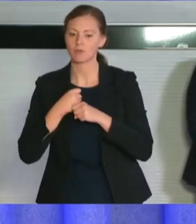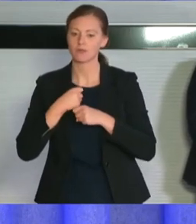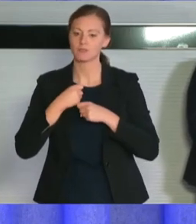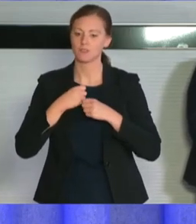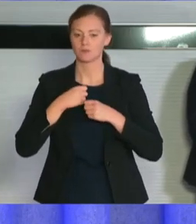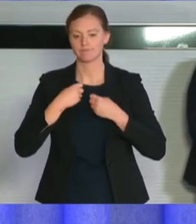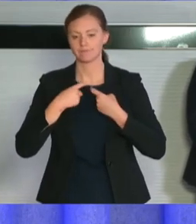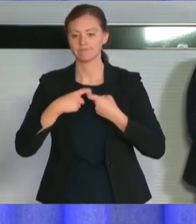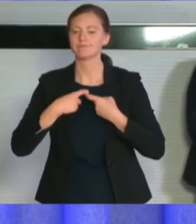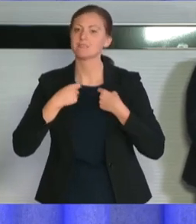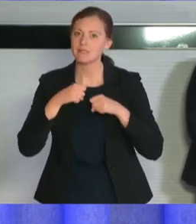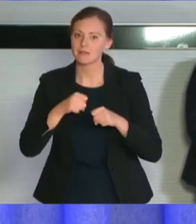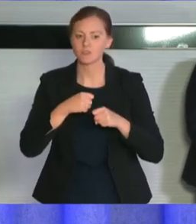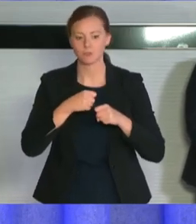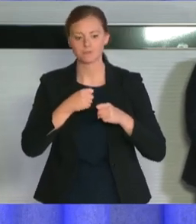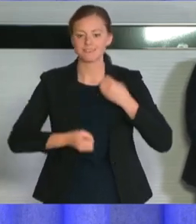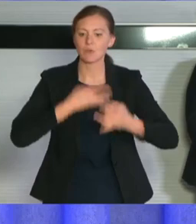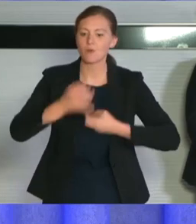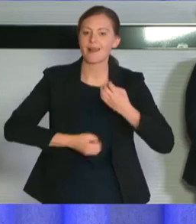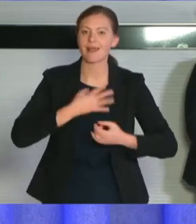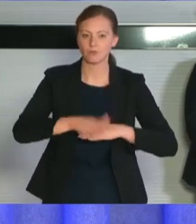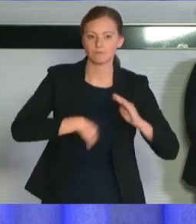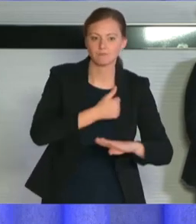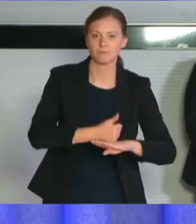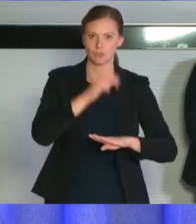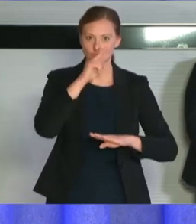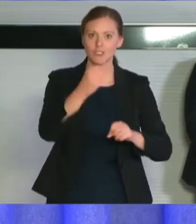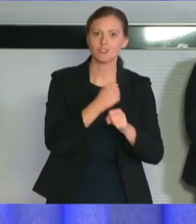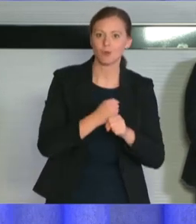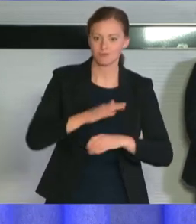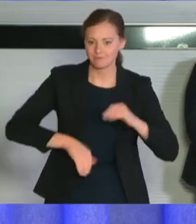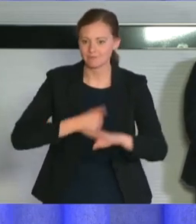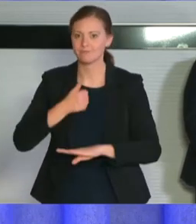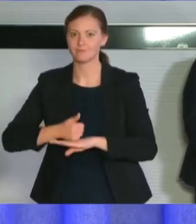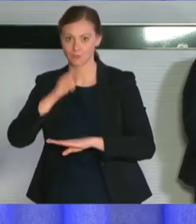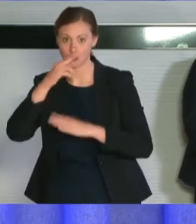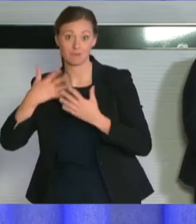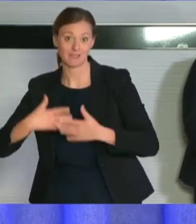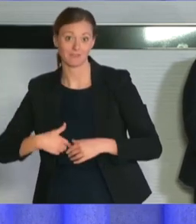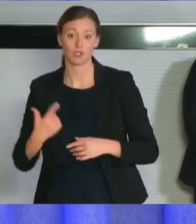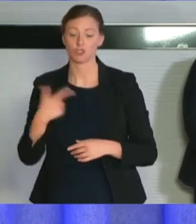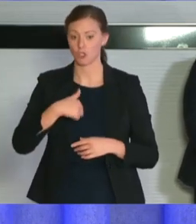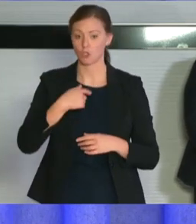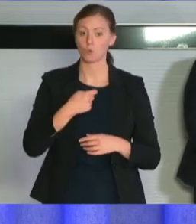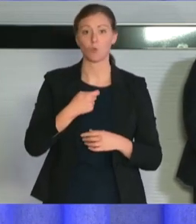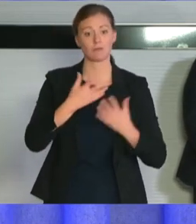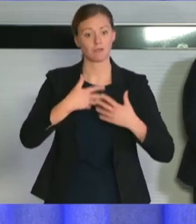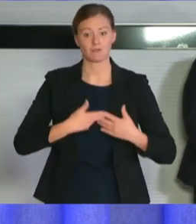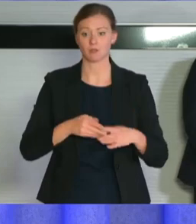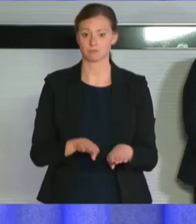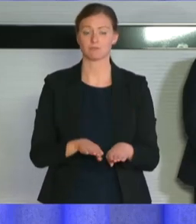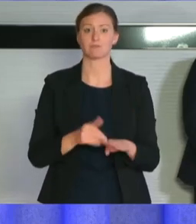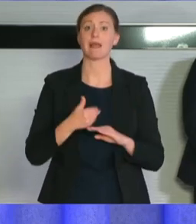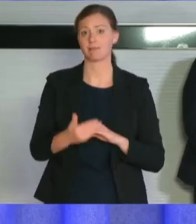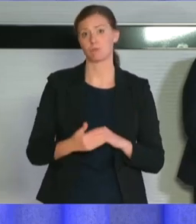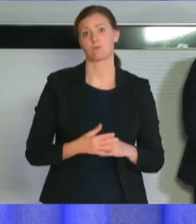stimulere til at vi også får nye jobber og nye bedrifter. For det at noen bedrifter kommer ikke tilbake etter denne knekken, noen næringer og